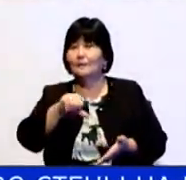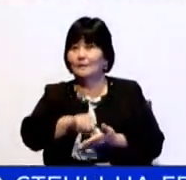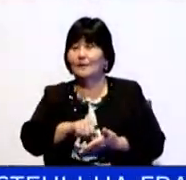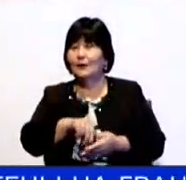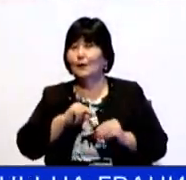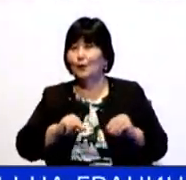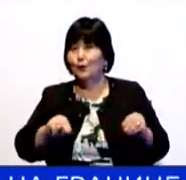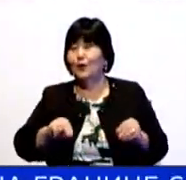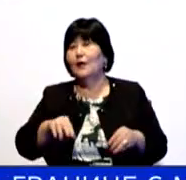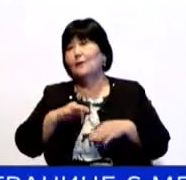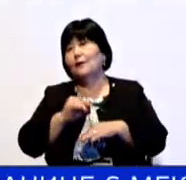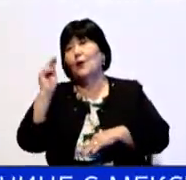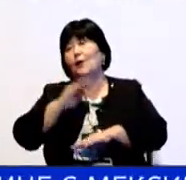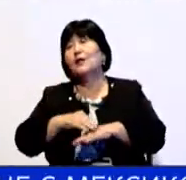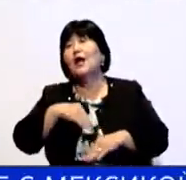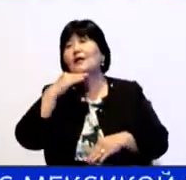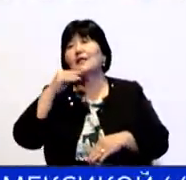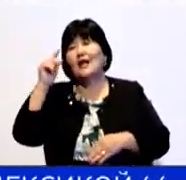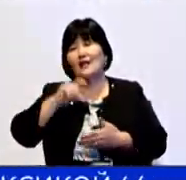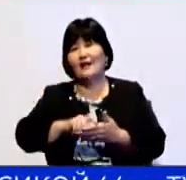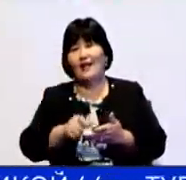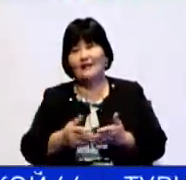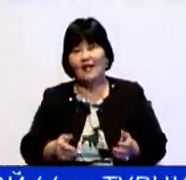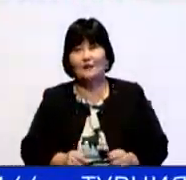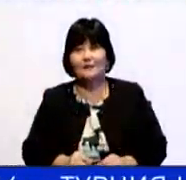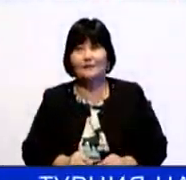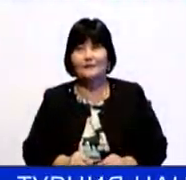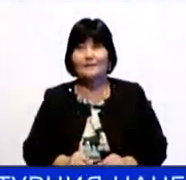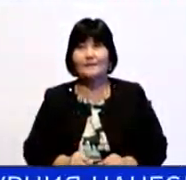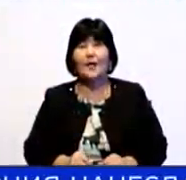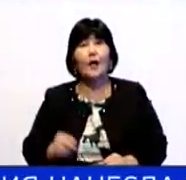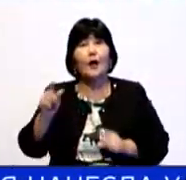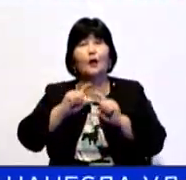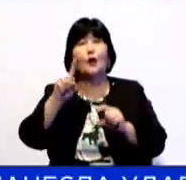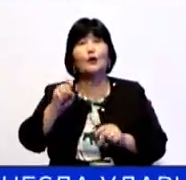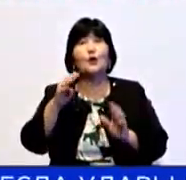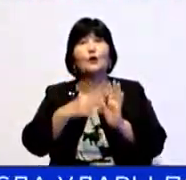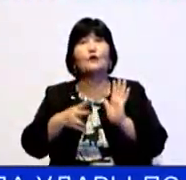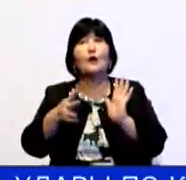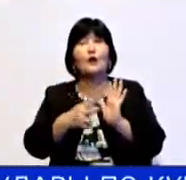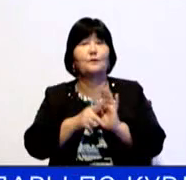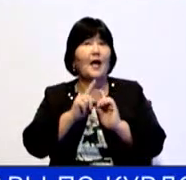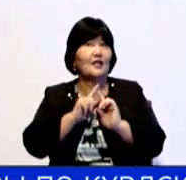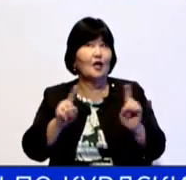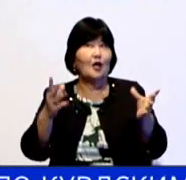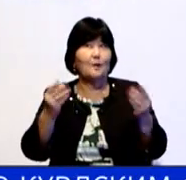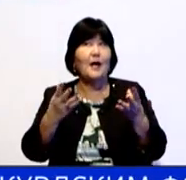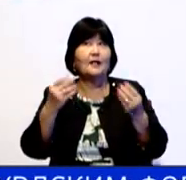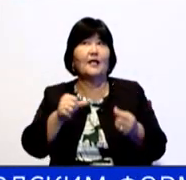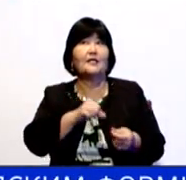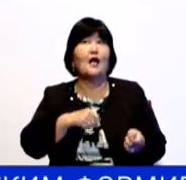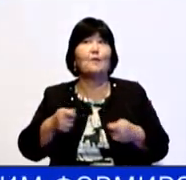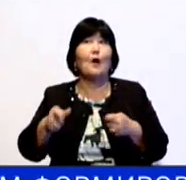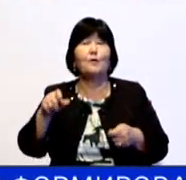учителей. Они провели уроки в начальных классах. В школе номер 198 необычный день – день